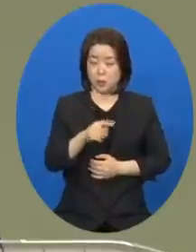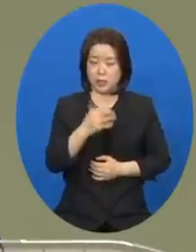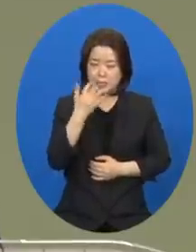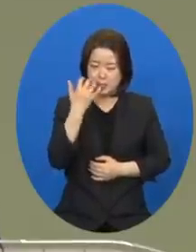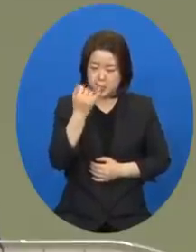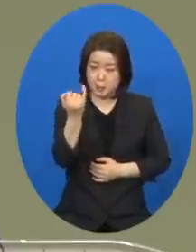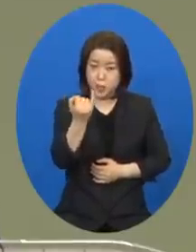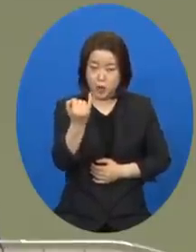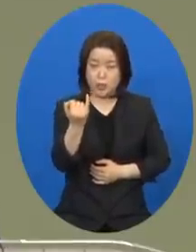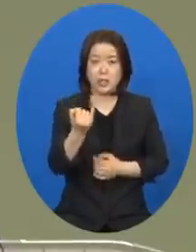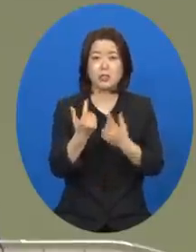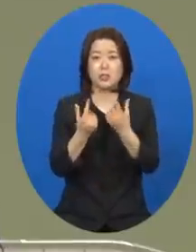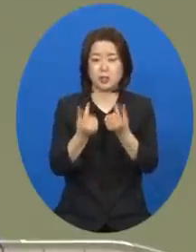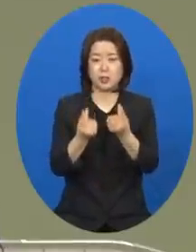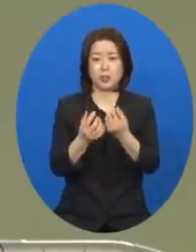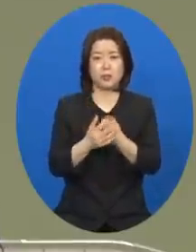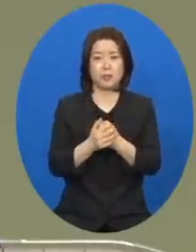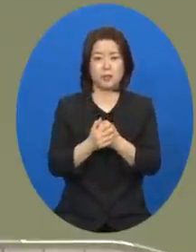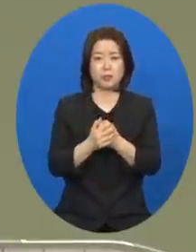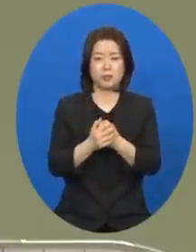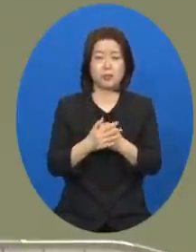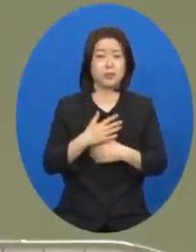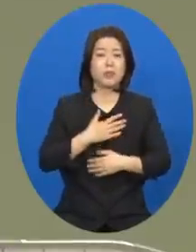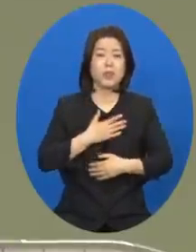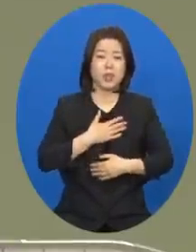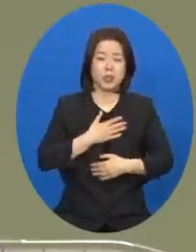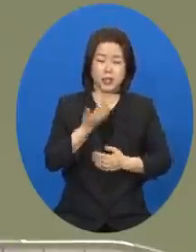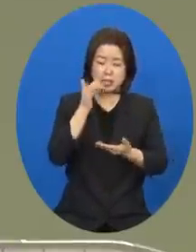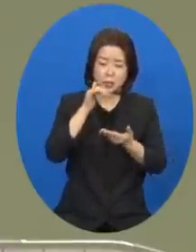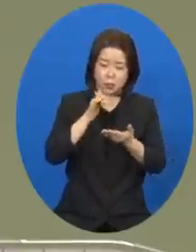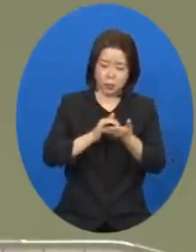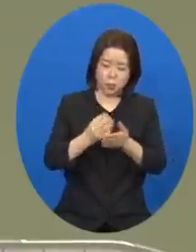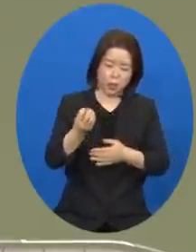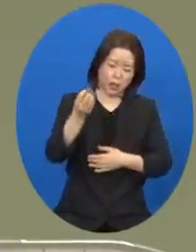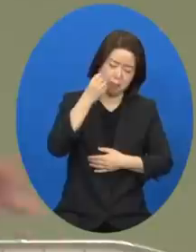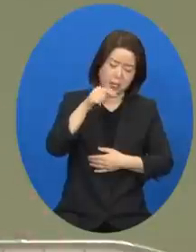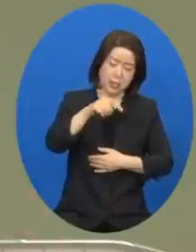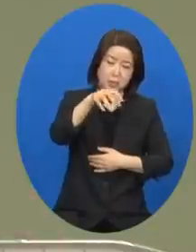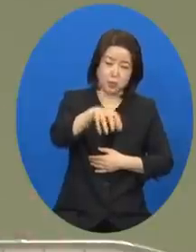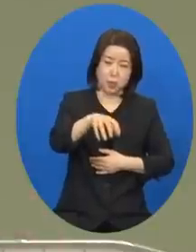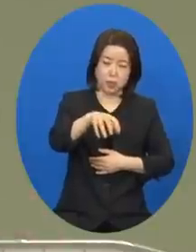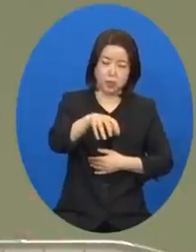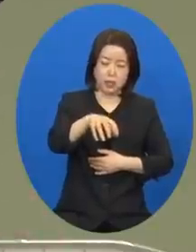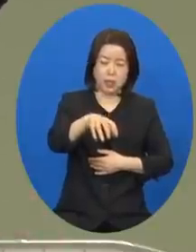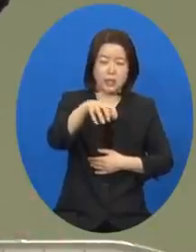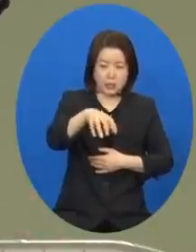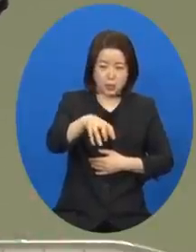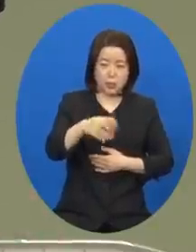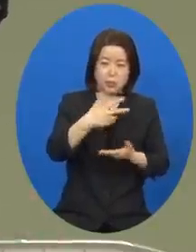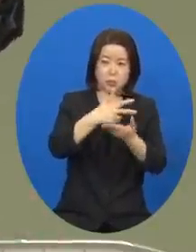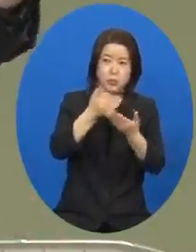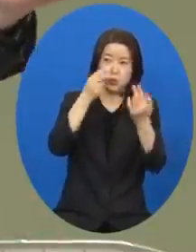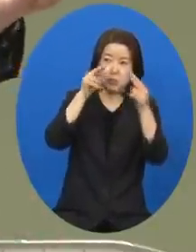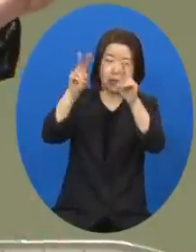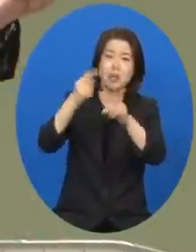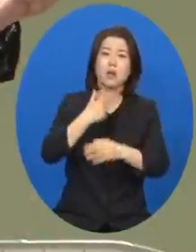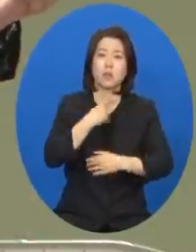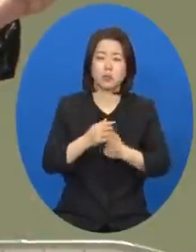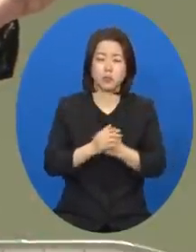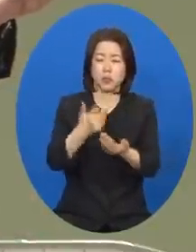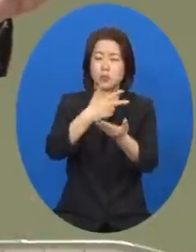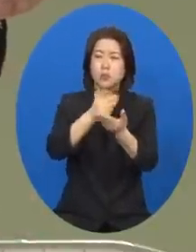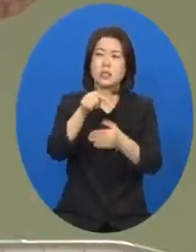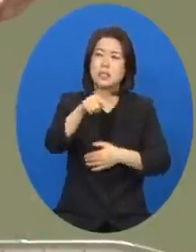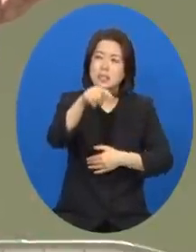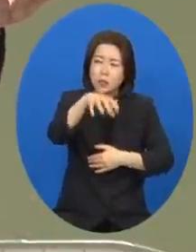간음하던 여인처럼 내가 돌에 맞는 그 자리에서 거기서 주님 바라보고 싶습니다. 주님 만나고